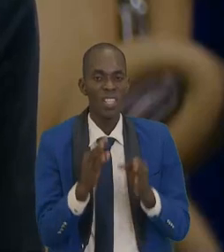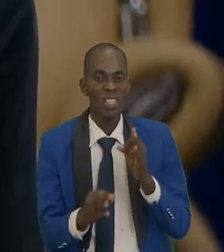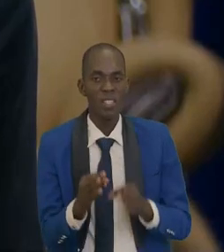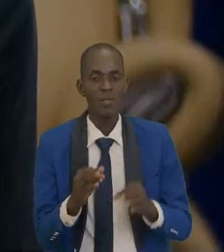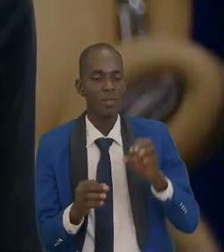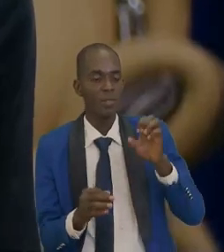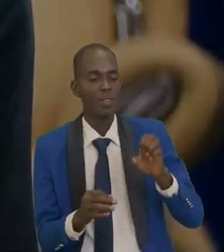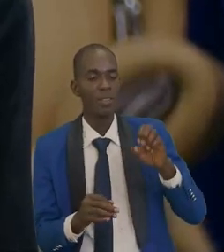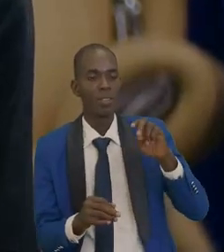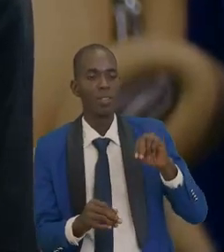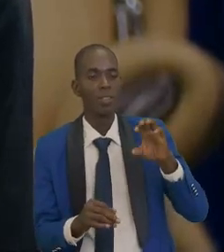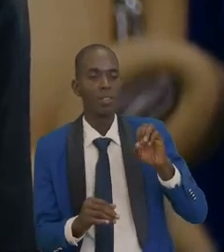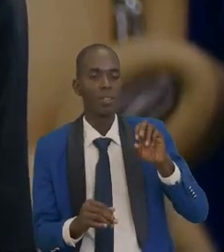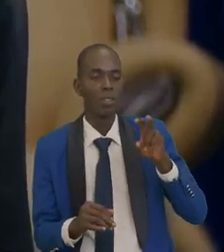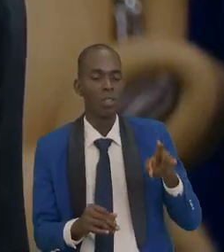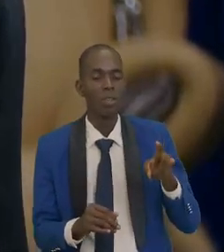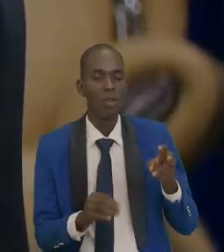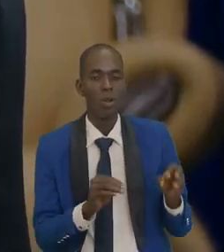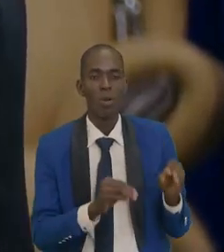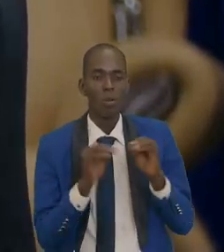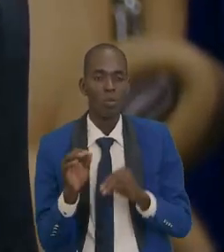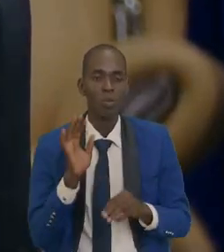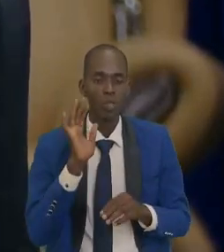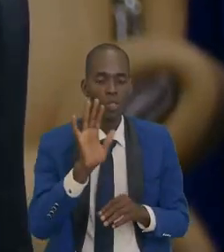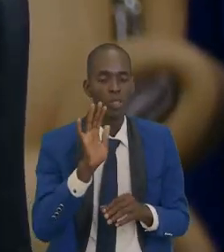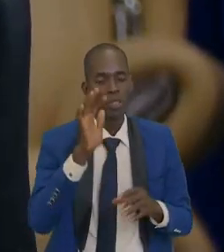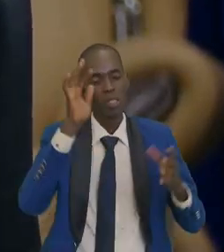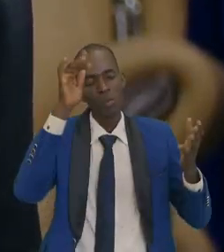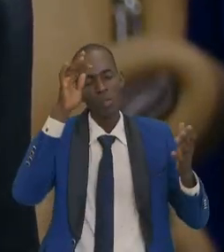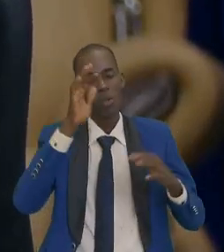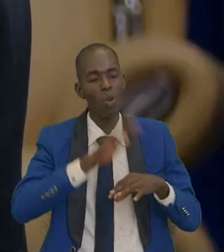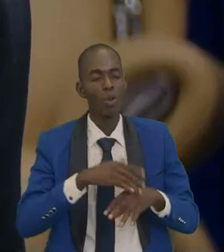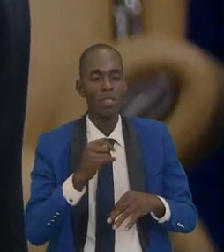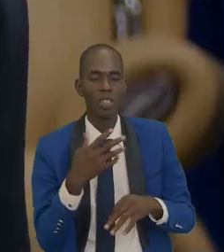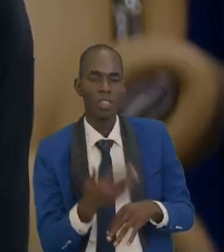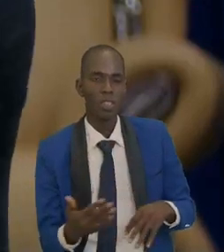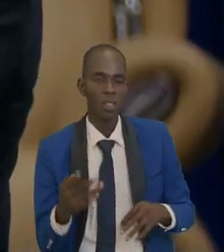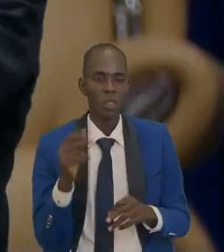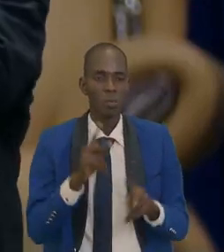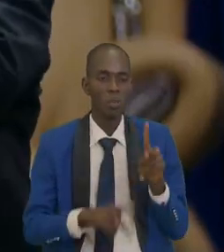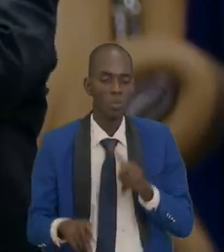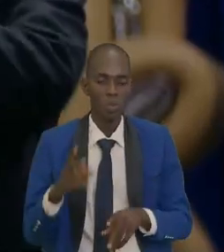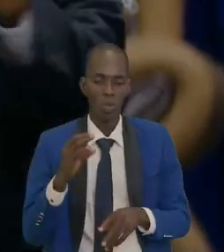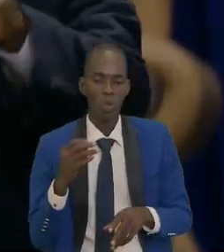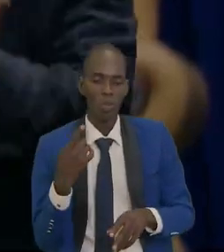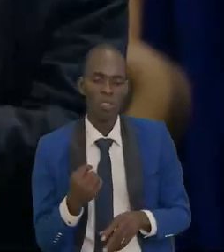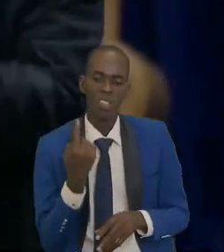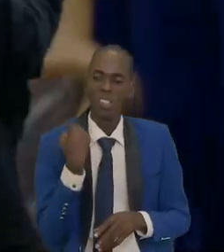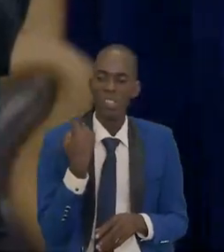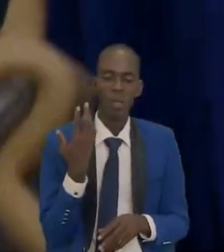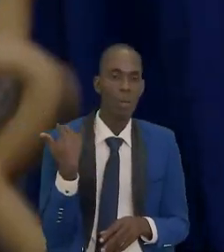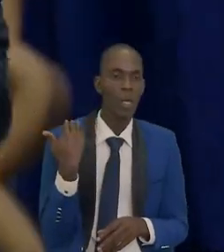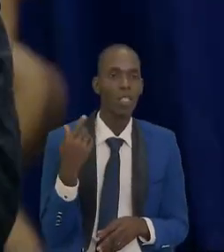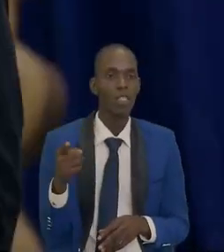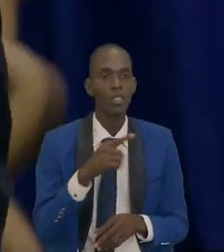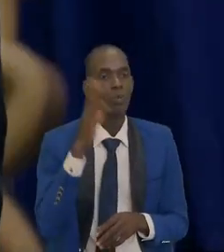Si Enoch avait basé ses attentes sur les choses, sur les gens du passé récent, il